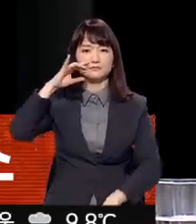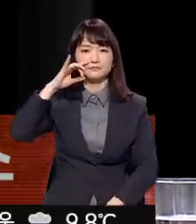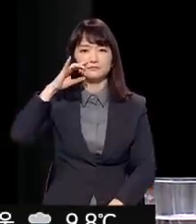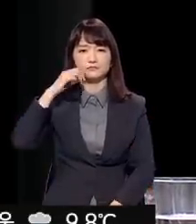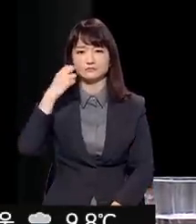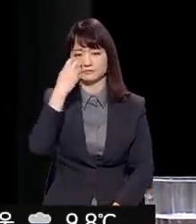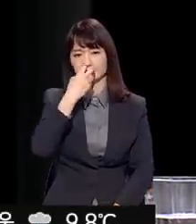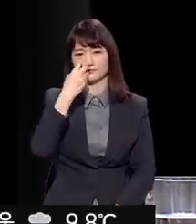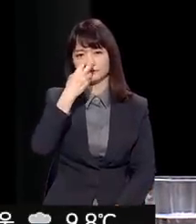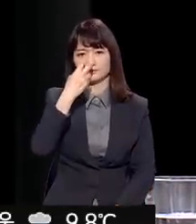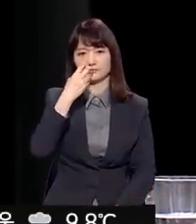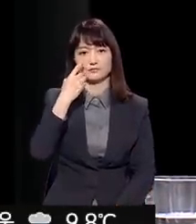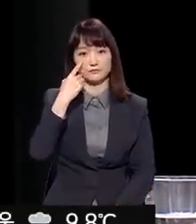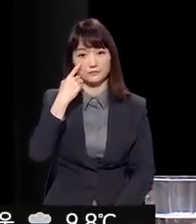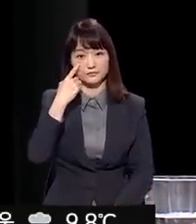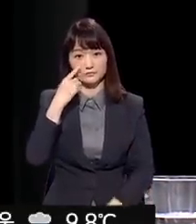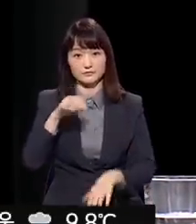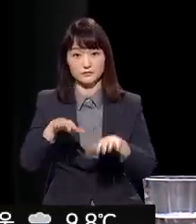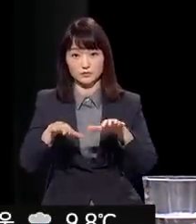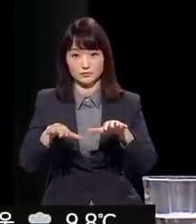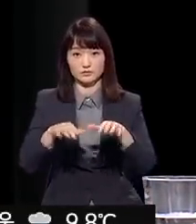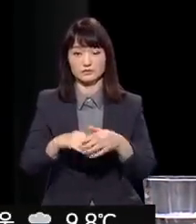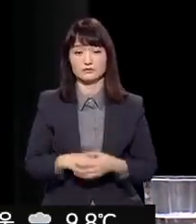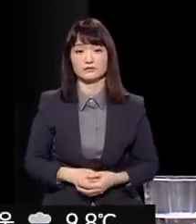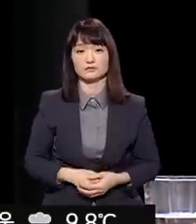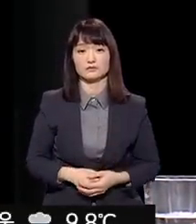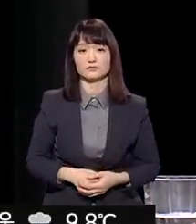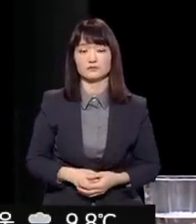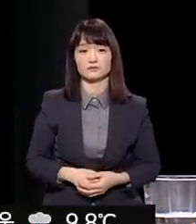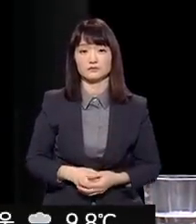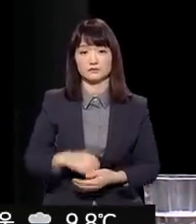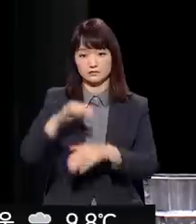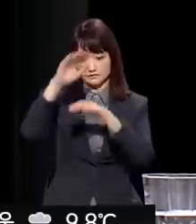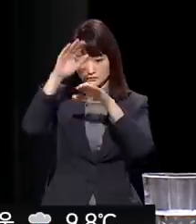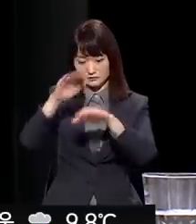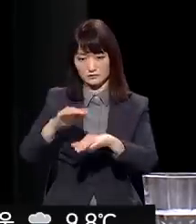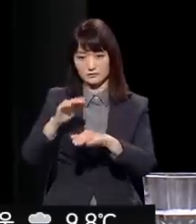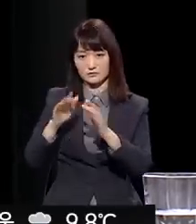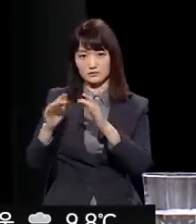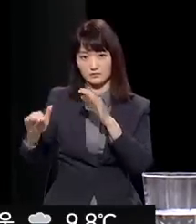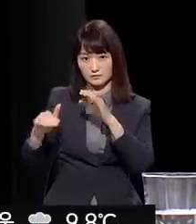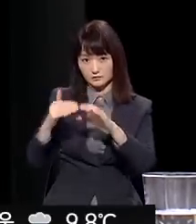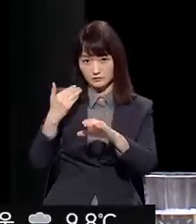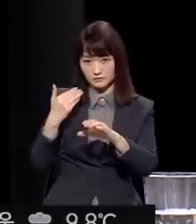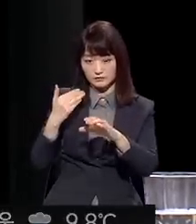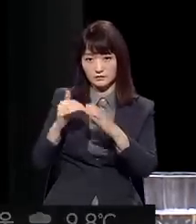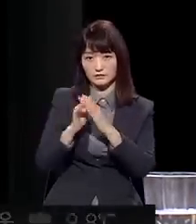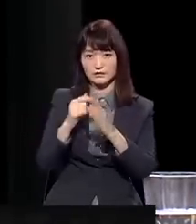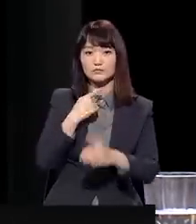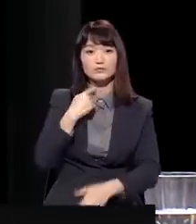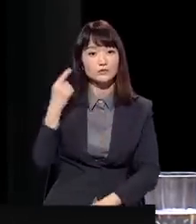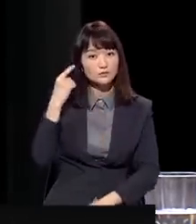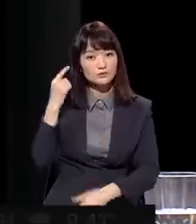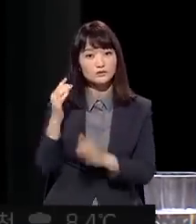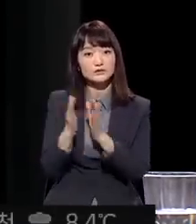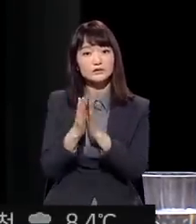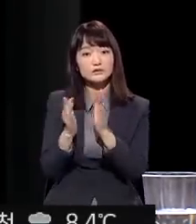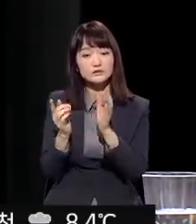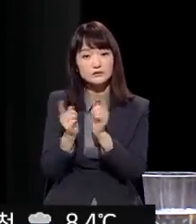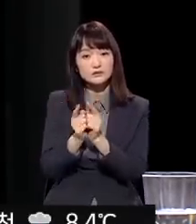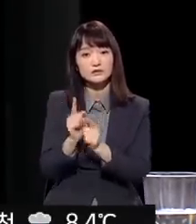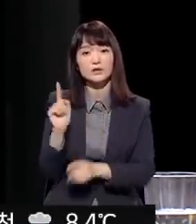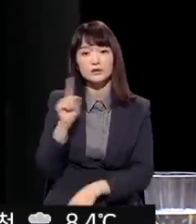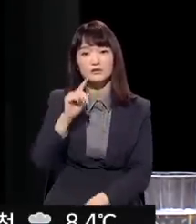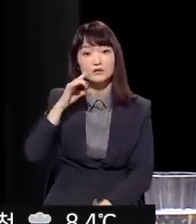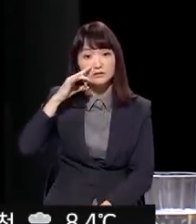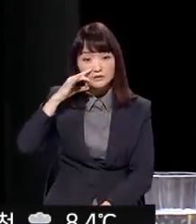궁금증을 짚어보겠는데 자 오늘은 이 사연을 제보해 주신 가족분의 목소리로 직접. 어떤